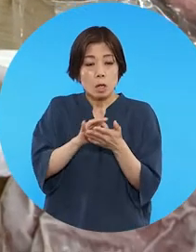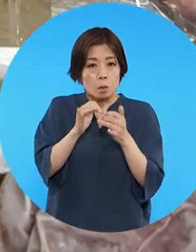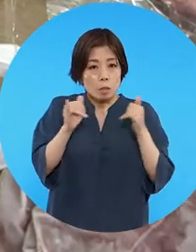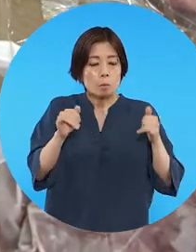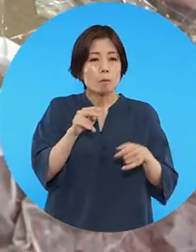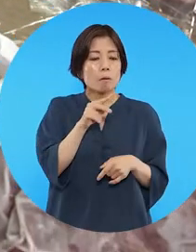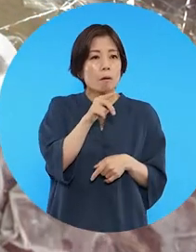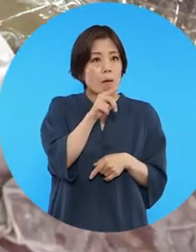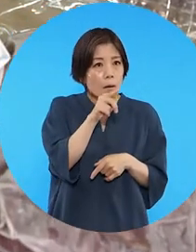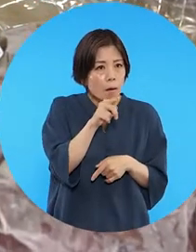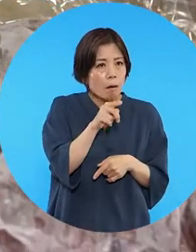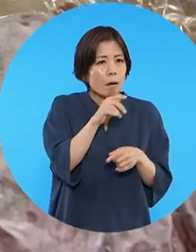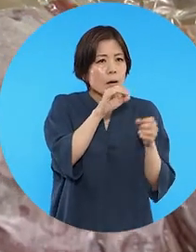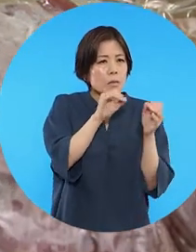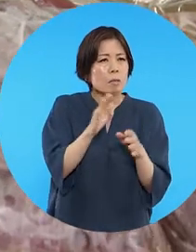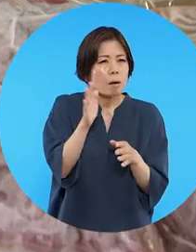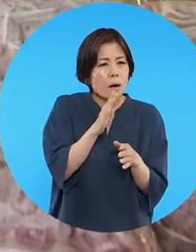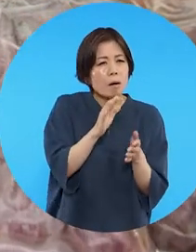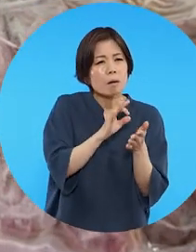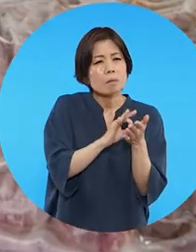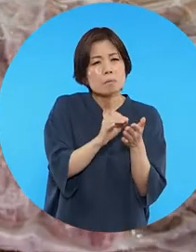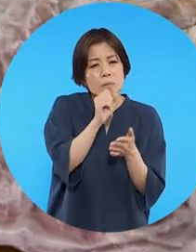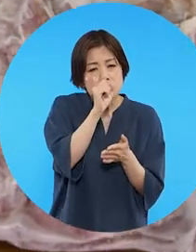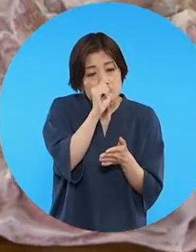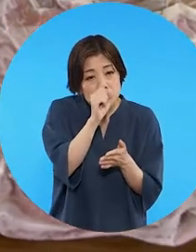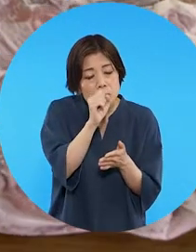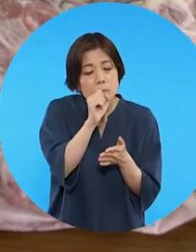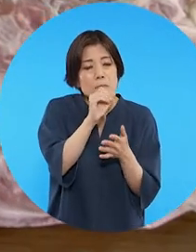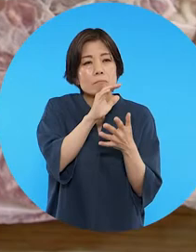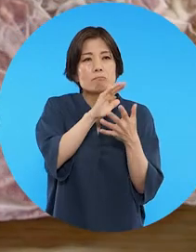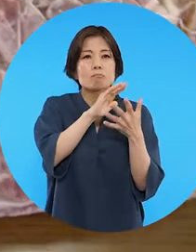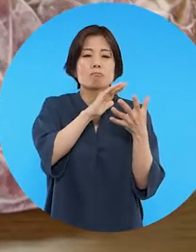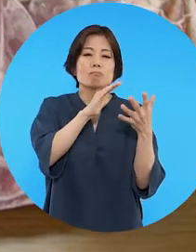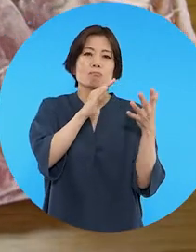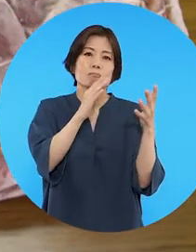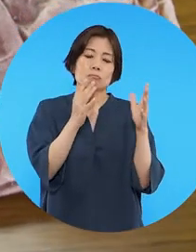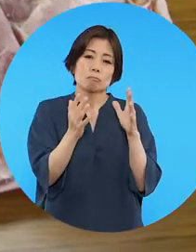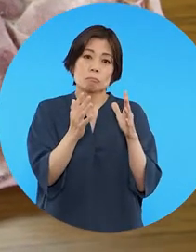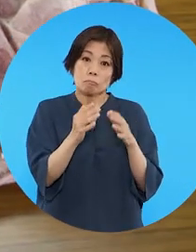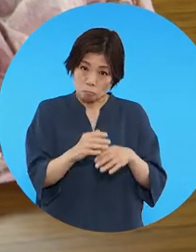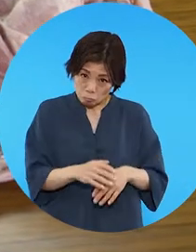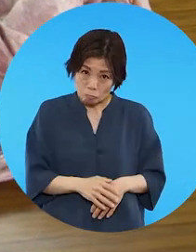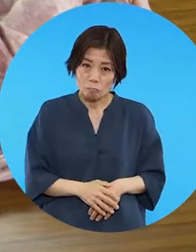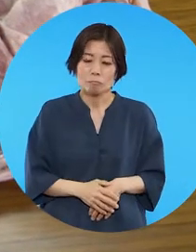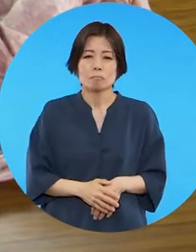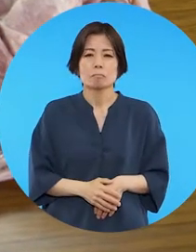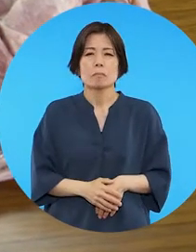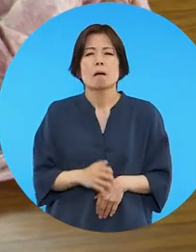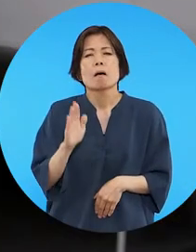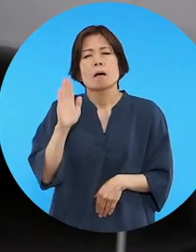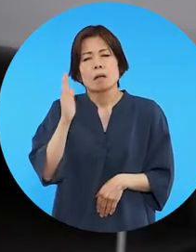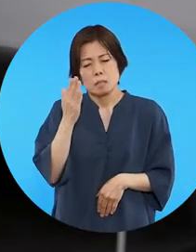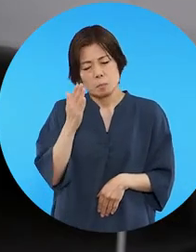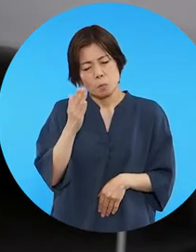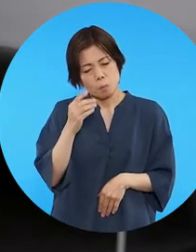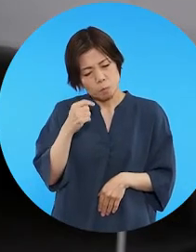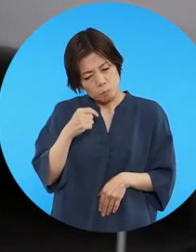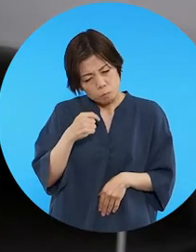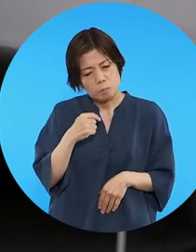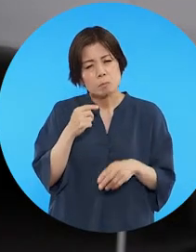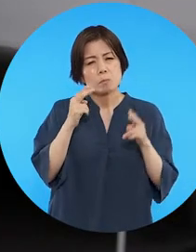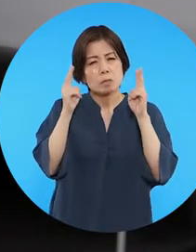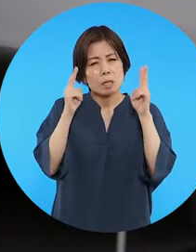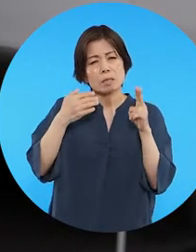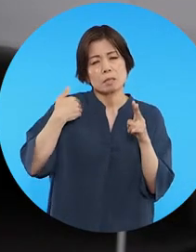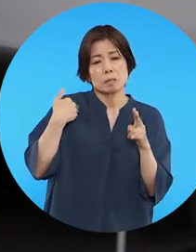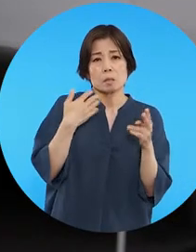ういうものを、まあ、使ってもう全然おかしくないような環境には少しずつはなってると。まだまだ、ね、うちのことを知